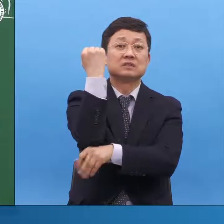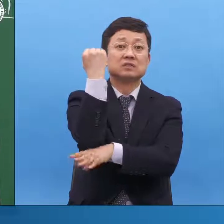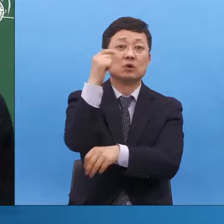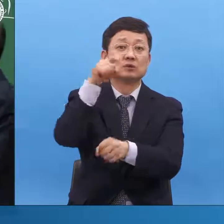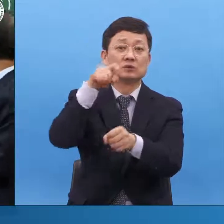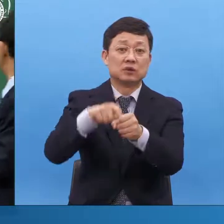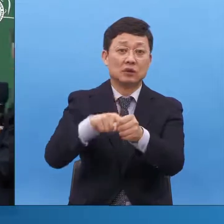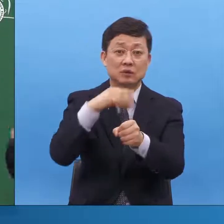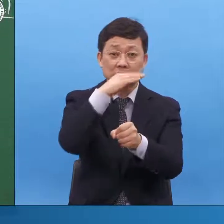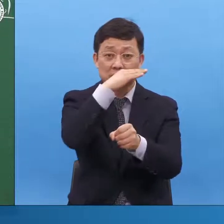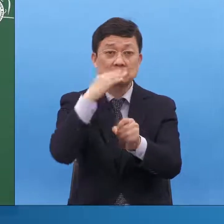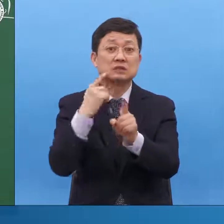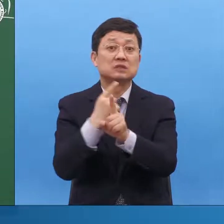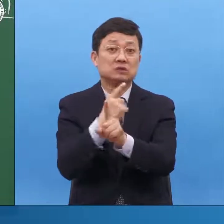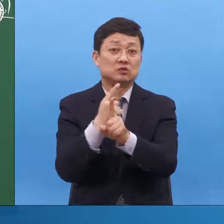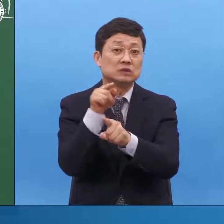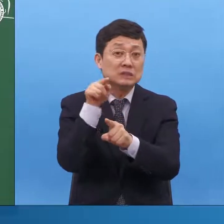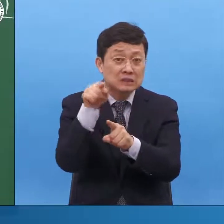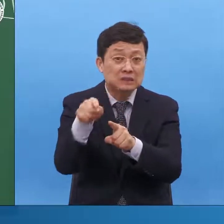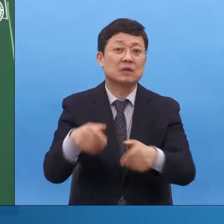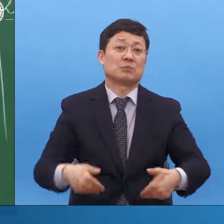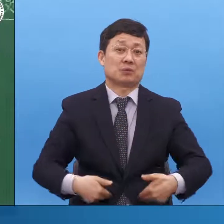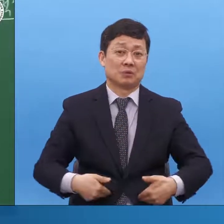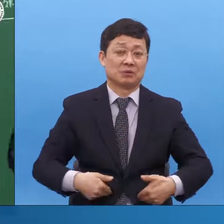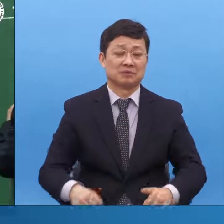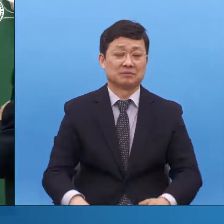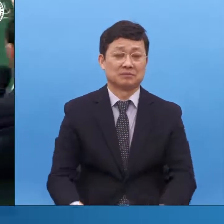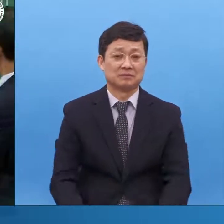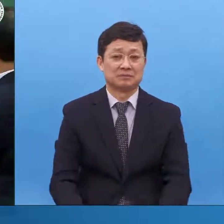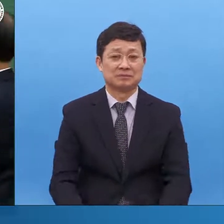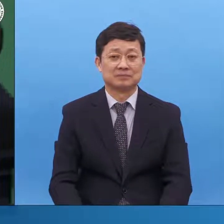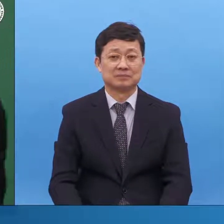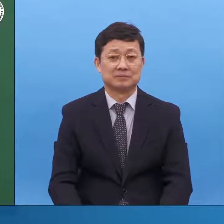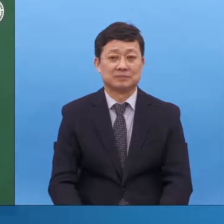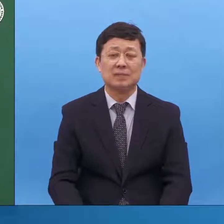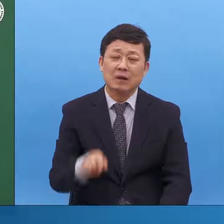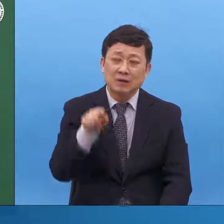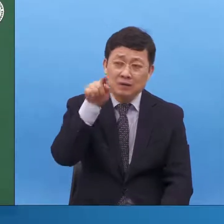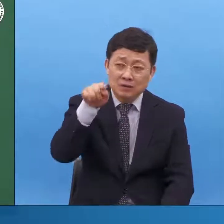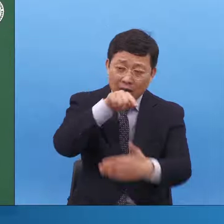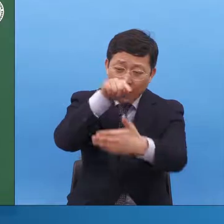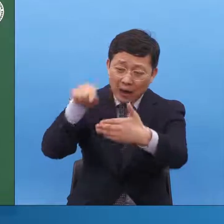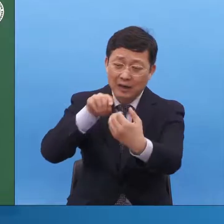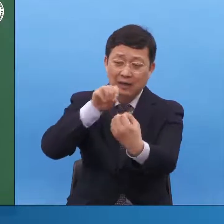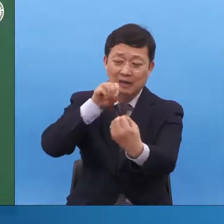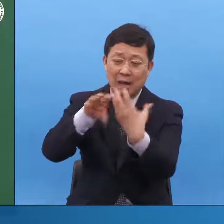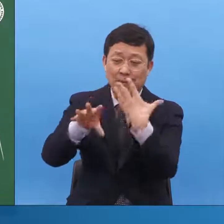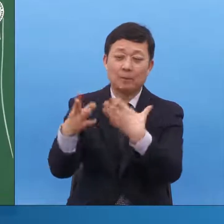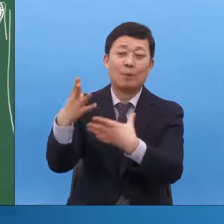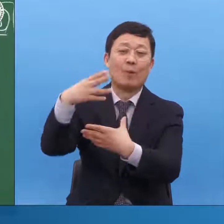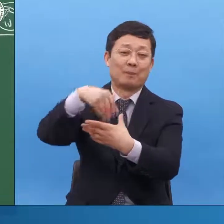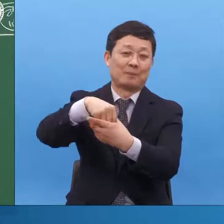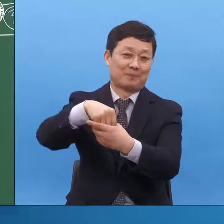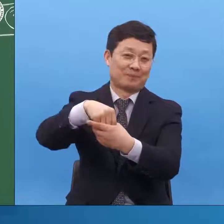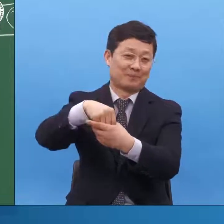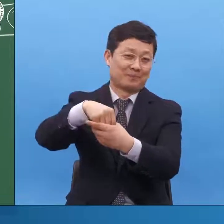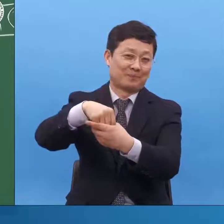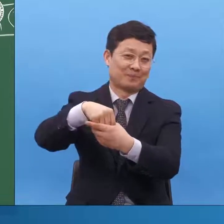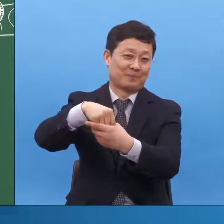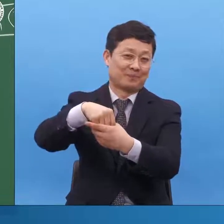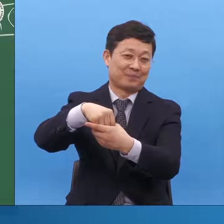healing that arises when you meet Jesus Christ. 여기에 답이 다 있다. That all the answers lie there. 여기